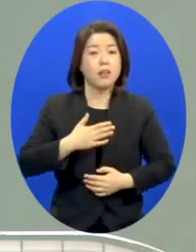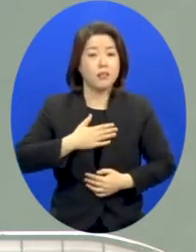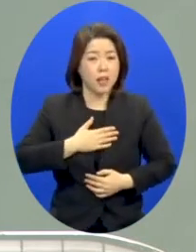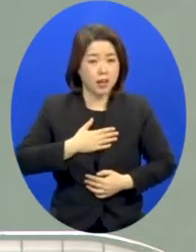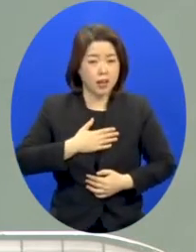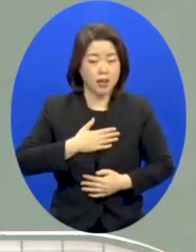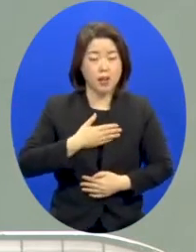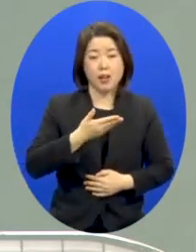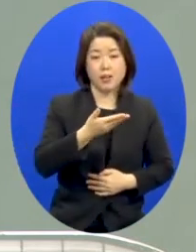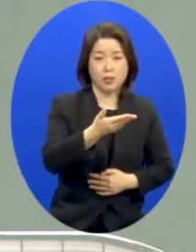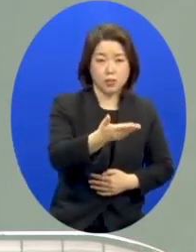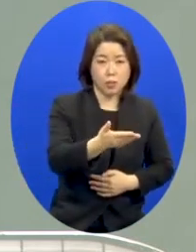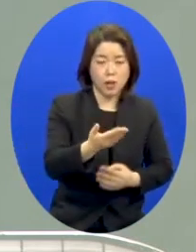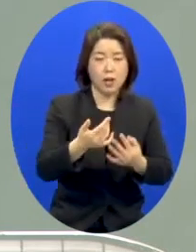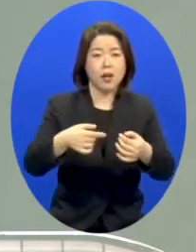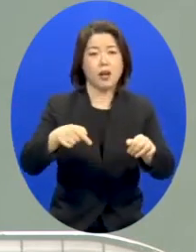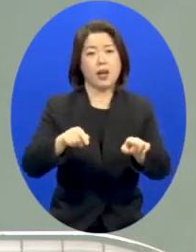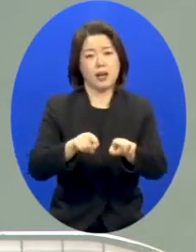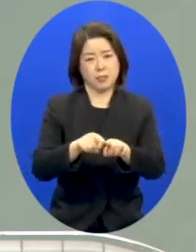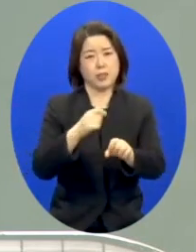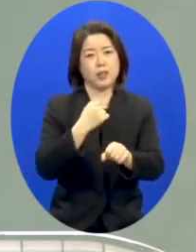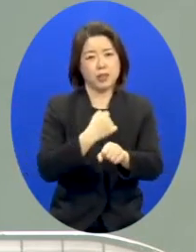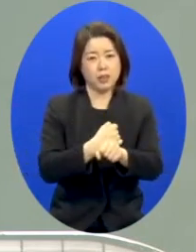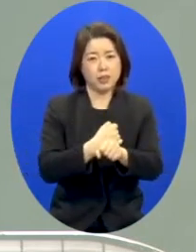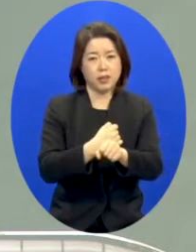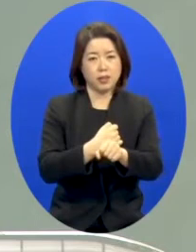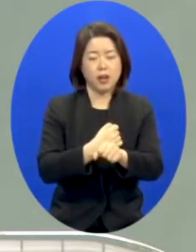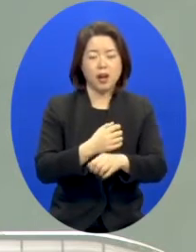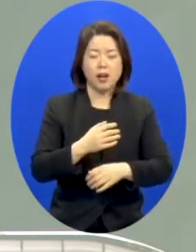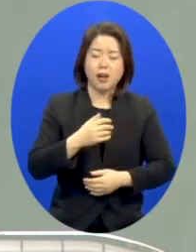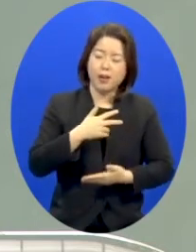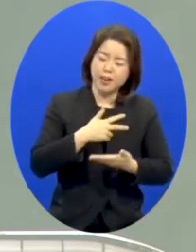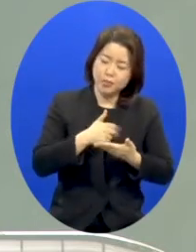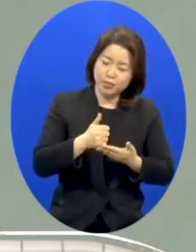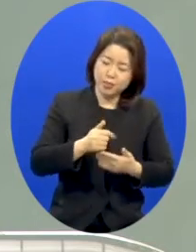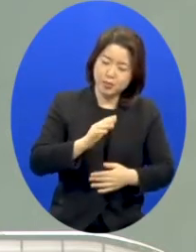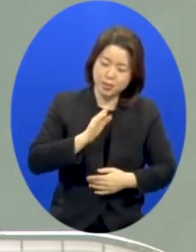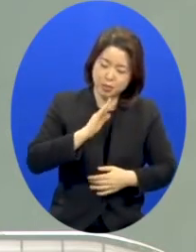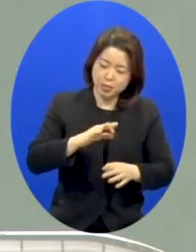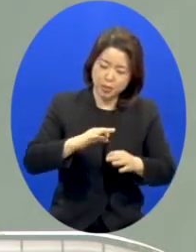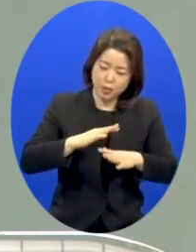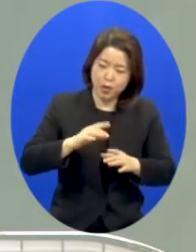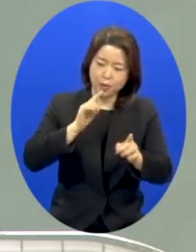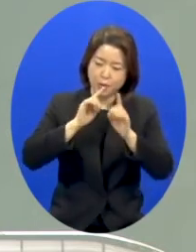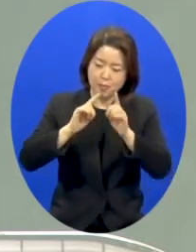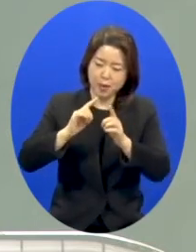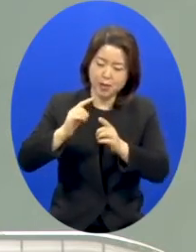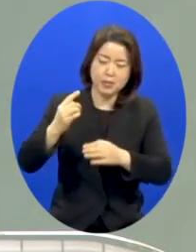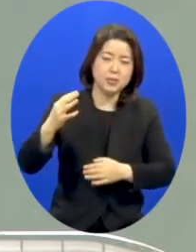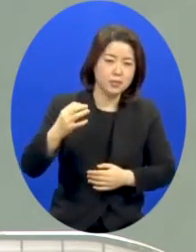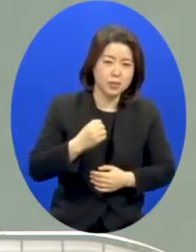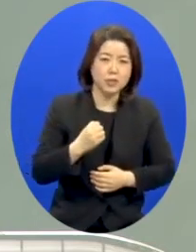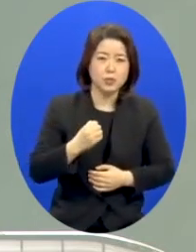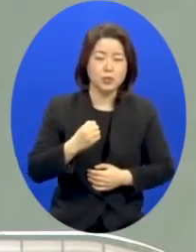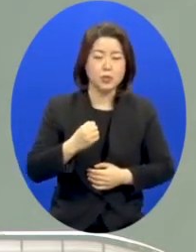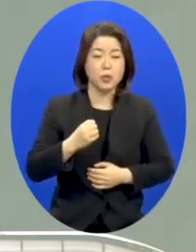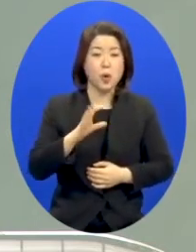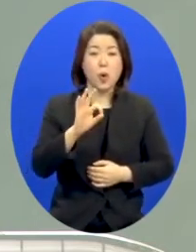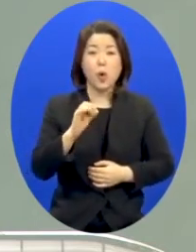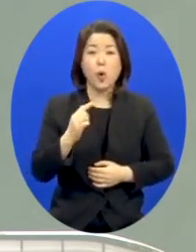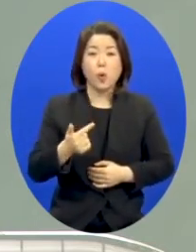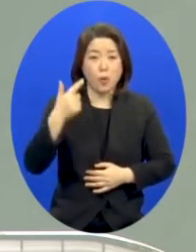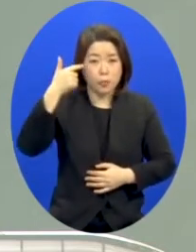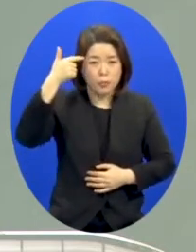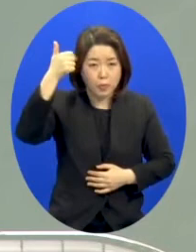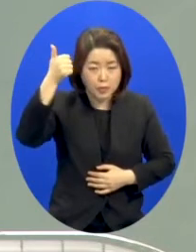너와 함께 한다 주님이 너무나 놀랍게 말씀으로 그 목사님에게 이 마셨습니다